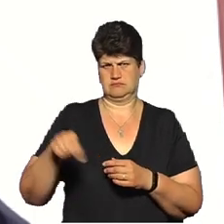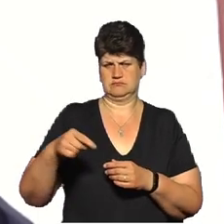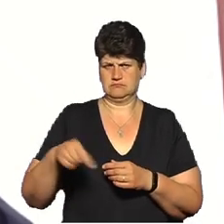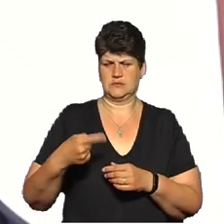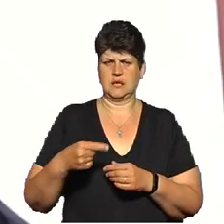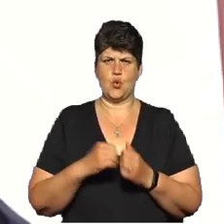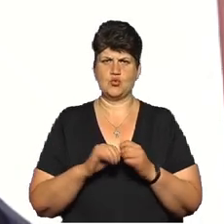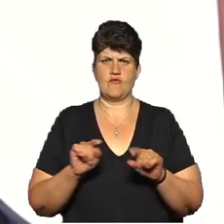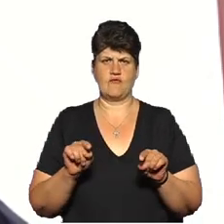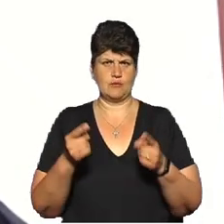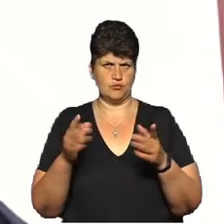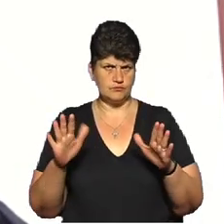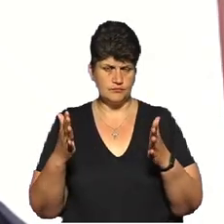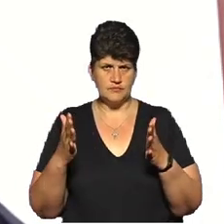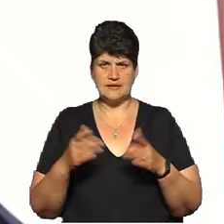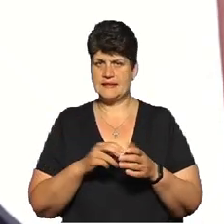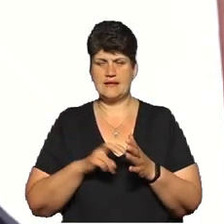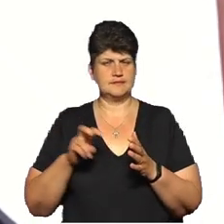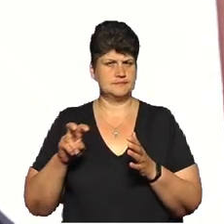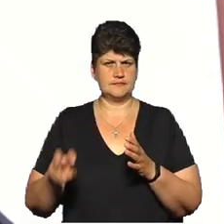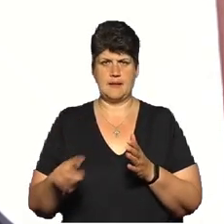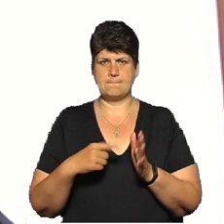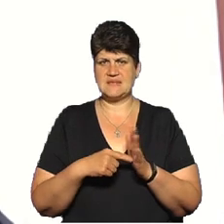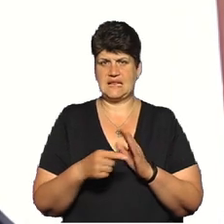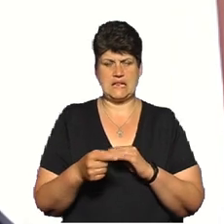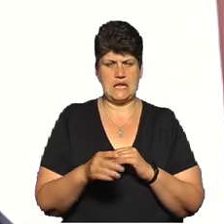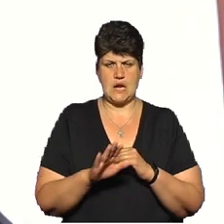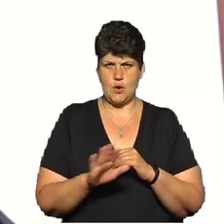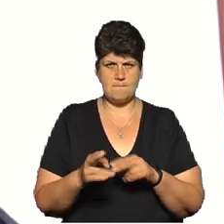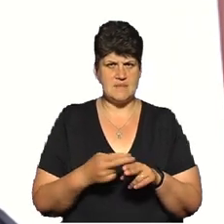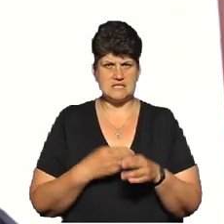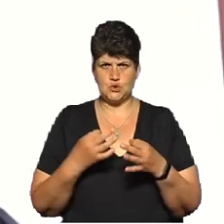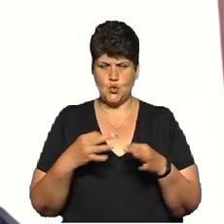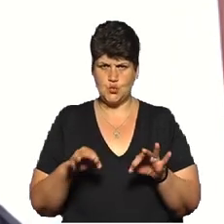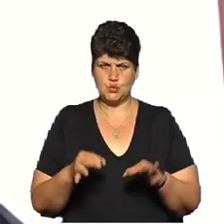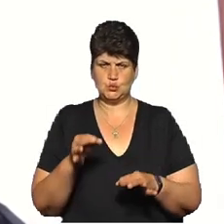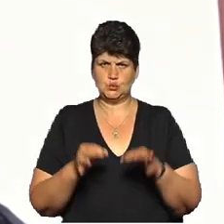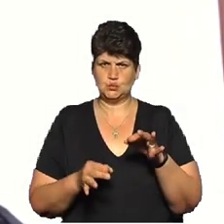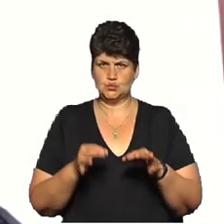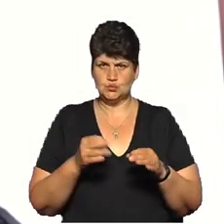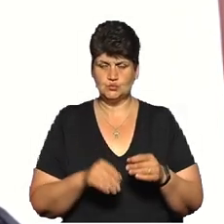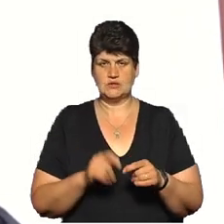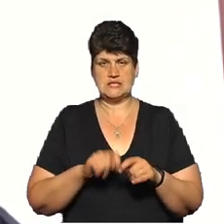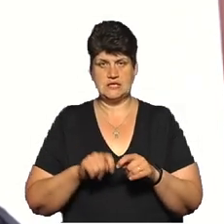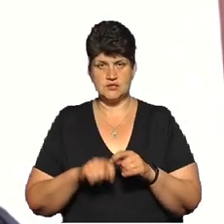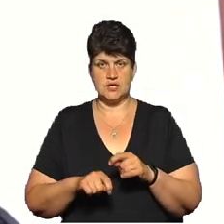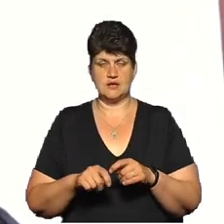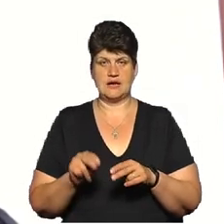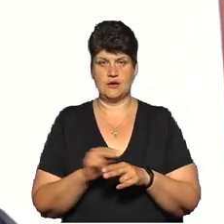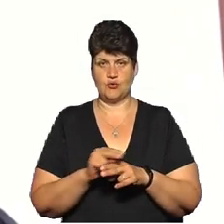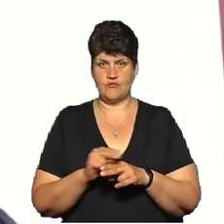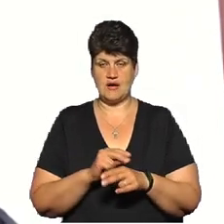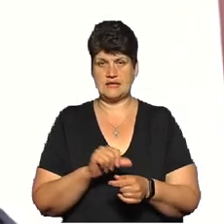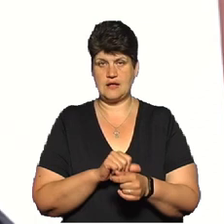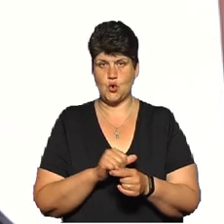суду, не відлучатися за межі міста Тернополя без дозволу слідчого прокурора чи суду, пройти курс лікування від наркологічної залежності,